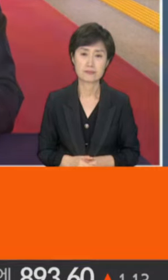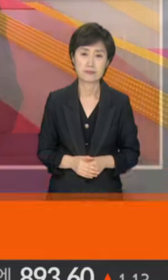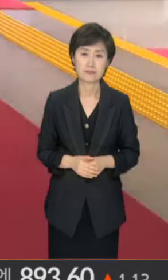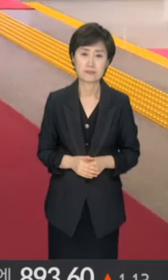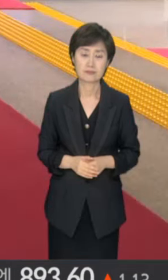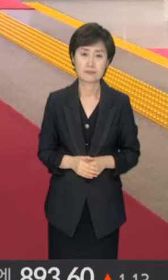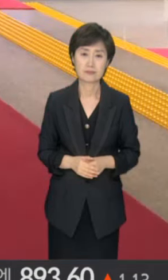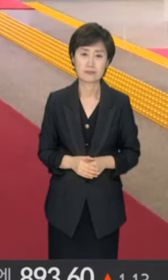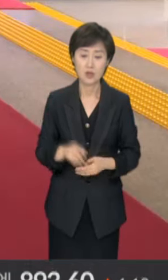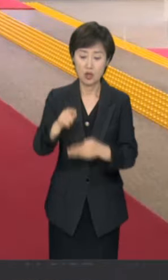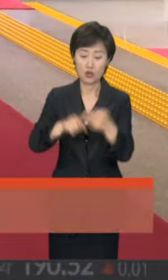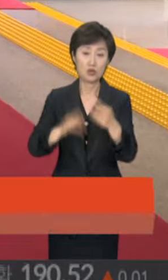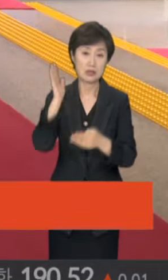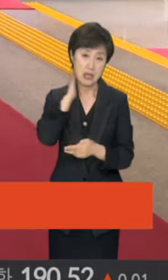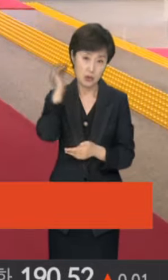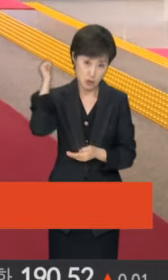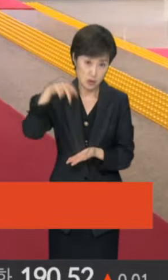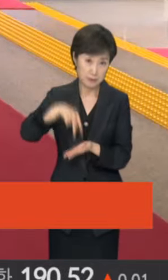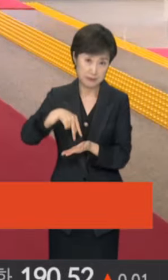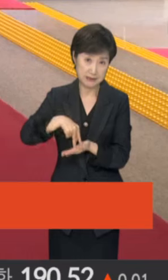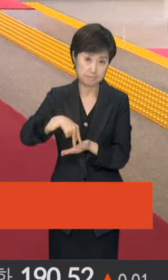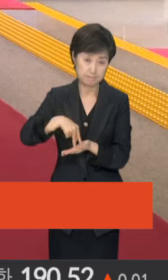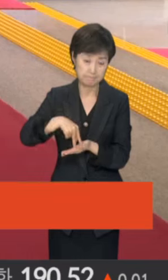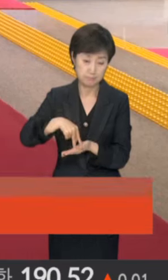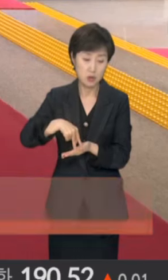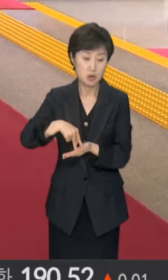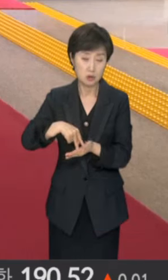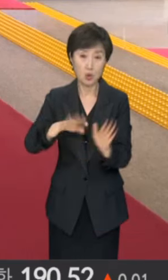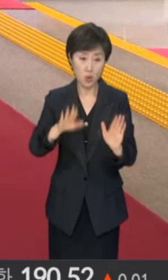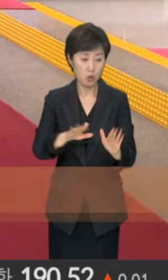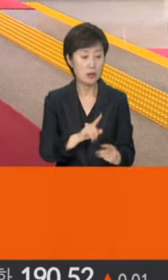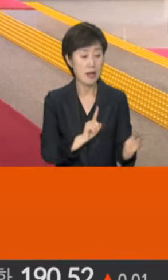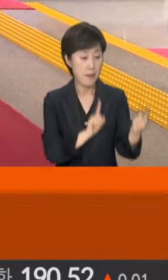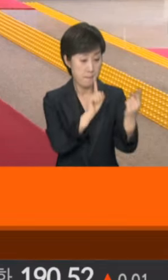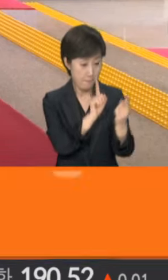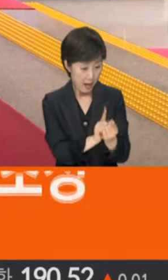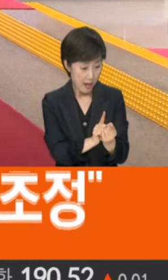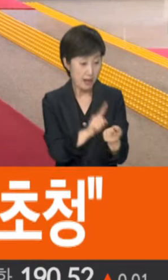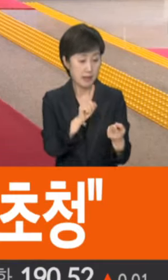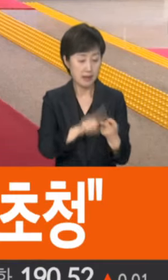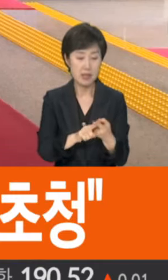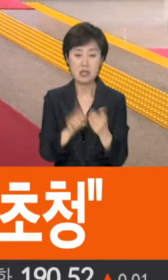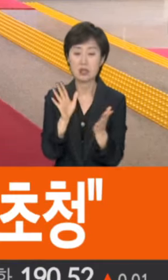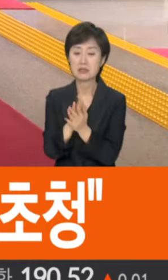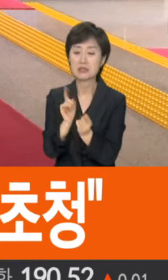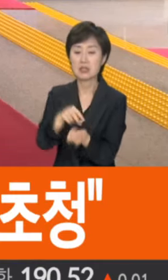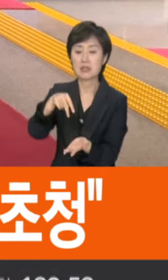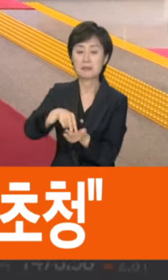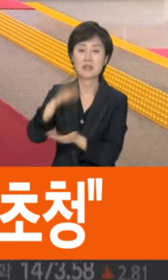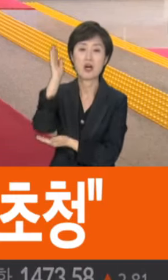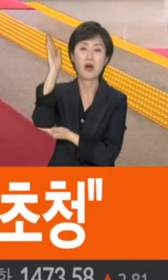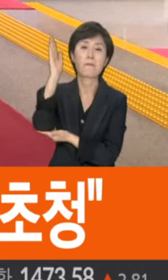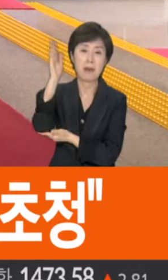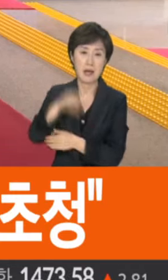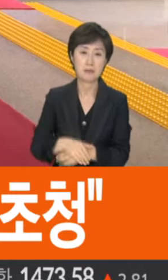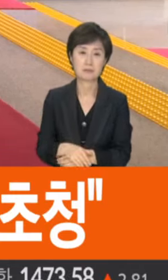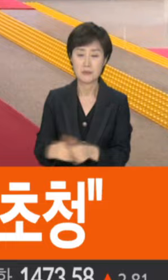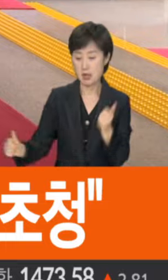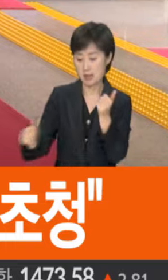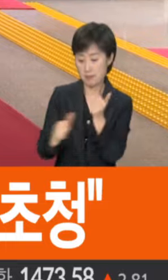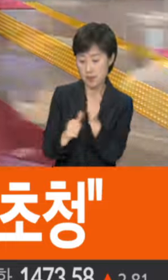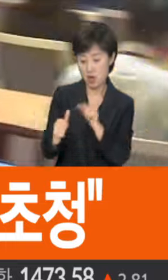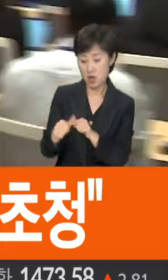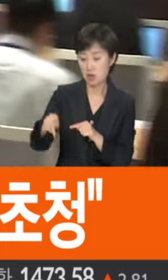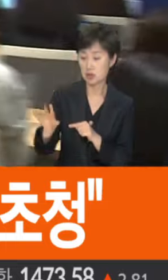기자네 윤성일 대통령이 조금 전 영수 회담에 대해서 직접 입장을 밝혔습니다 정진석 신임